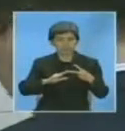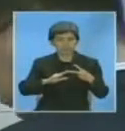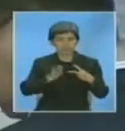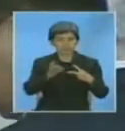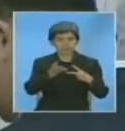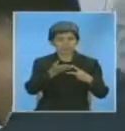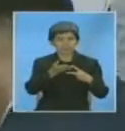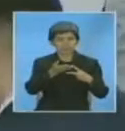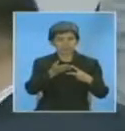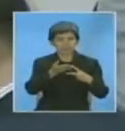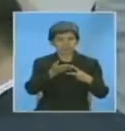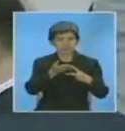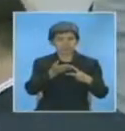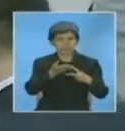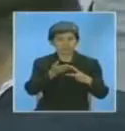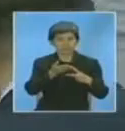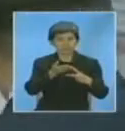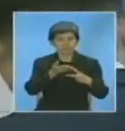จงรัก